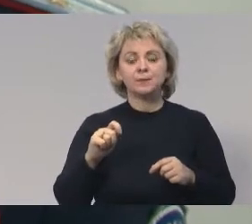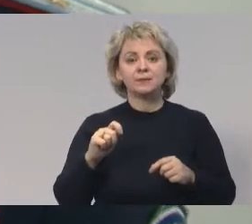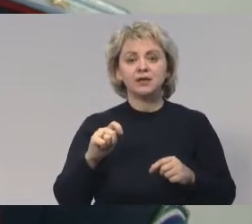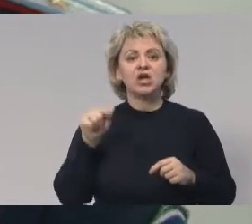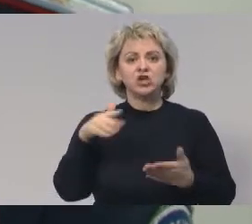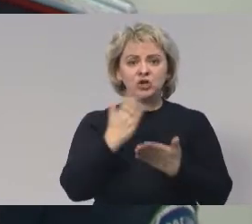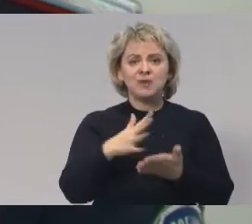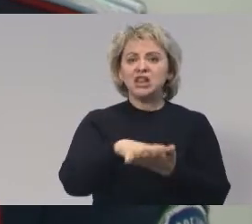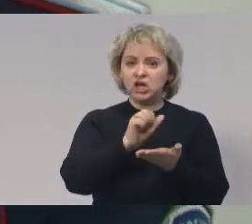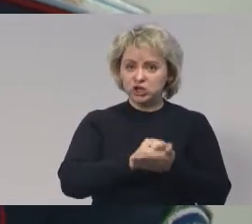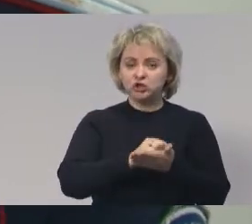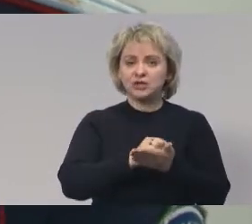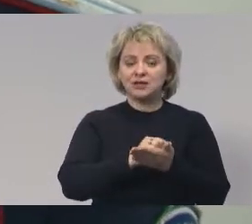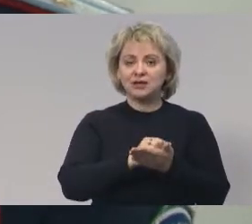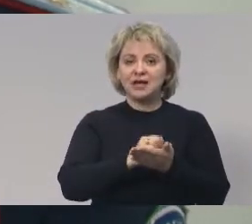имел клички